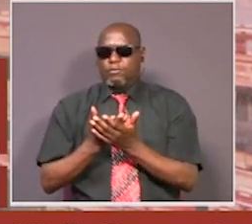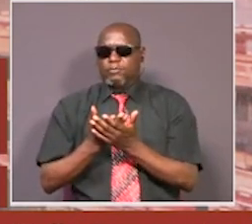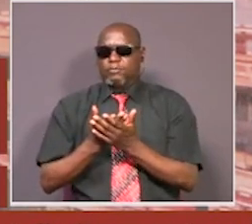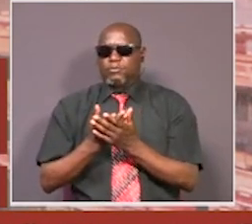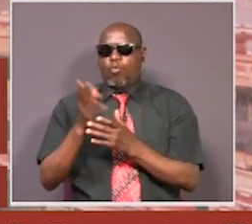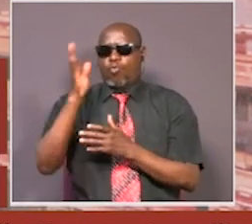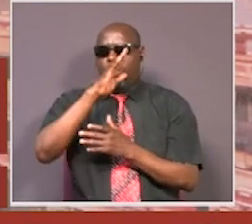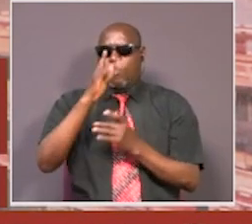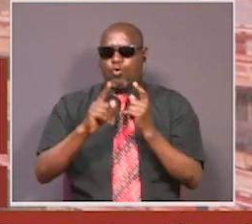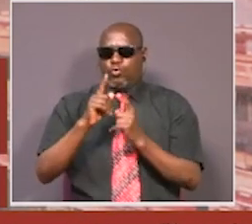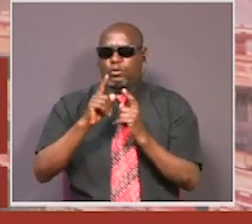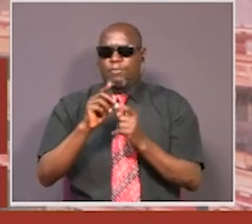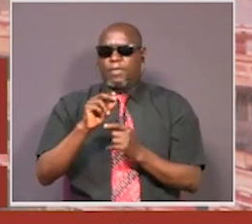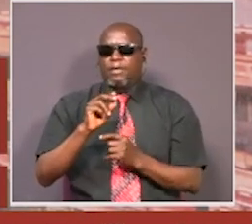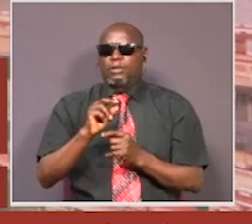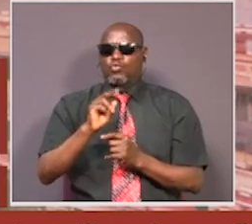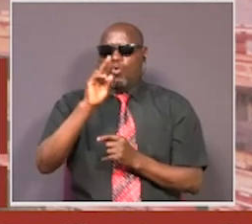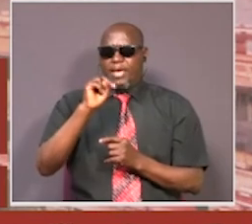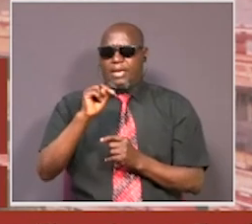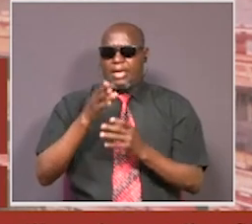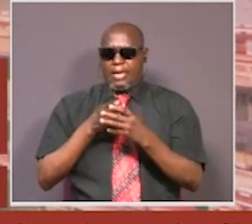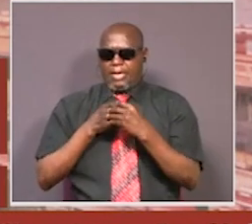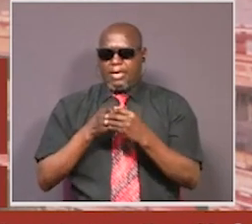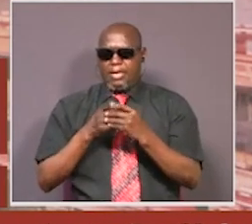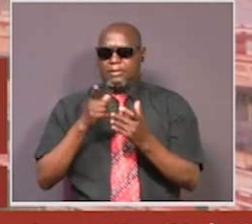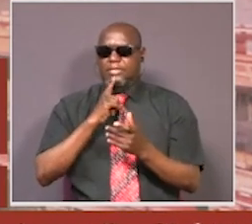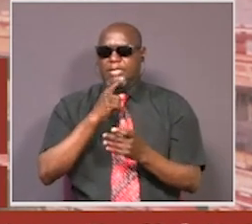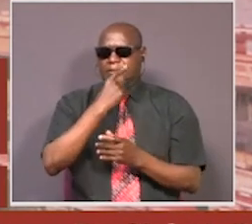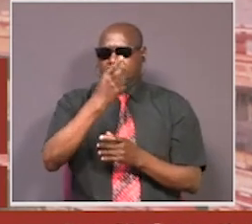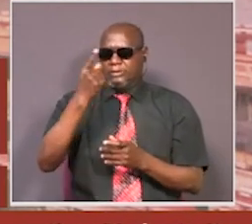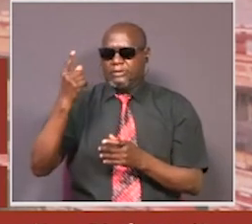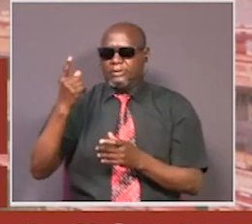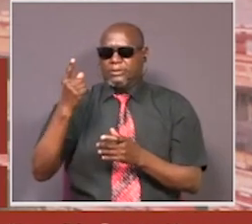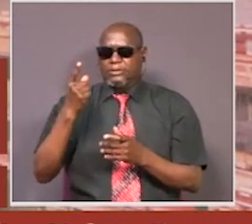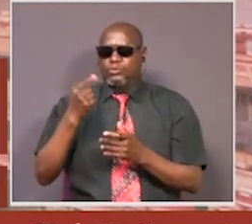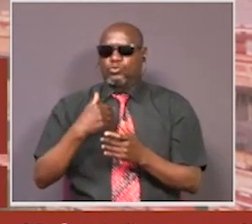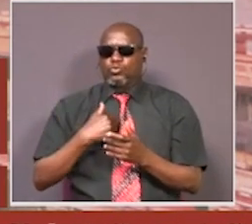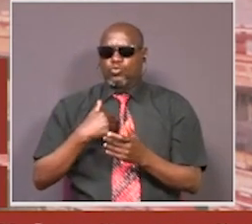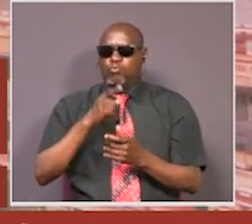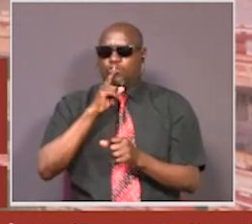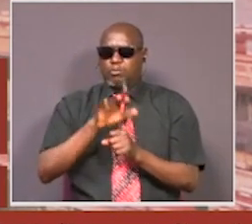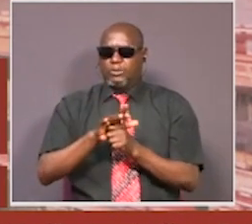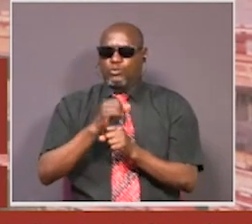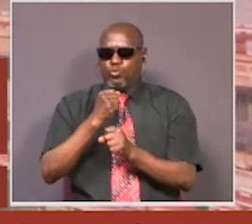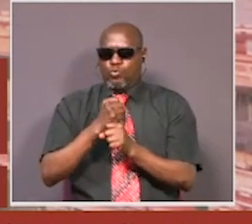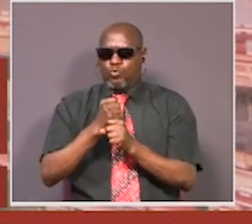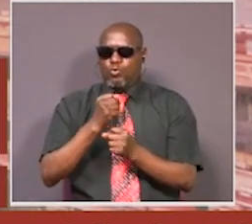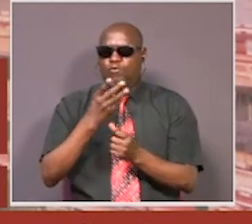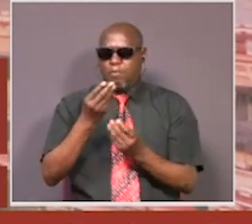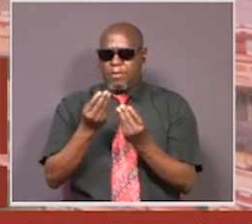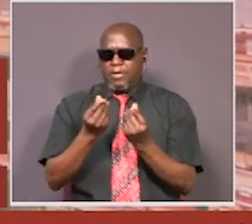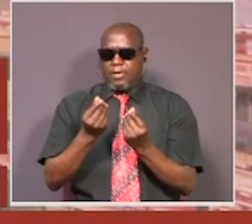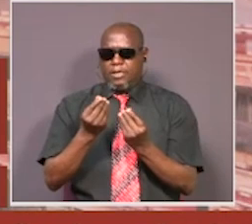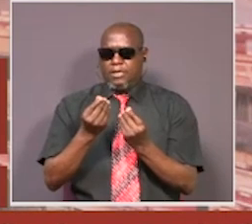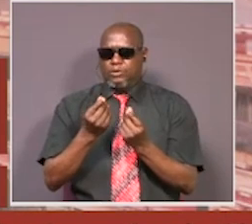wa UN ameziomba nchi tajiri kutimiza ahadi zao za kifedha ili kusaidia nchi zilizo hatarini kukabiliana na athari za hali ya